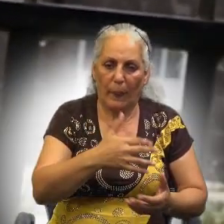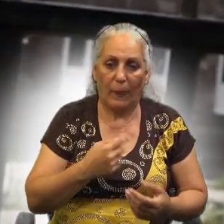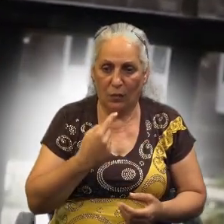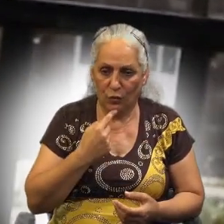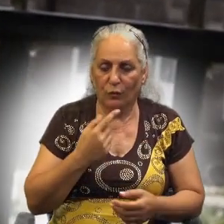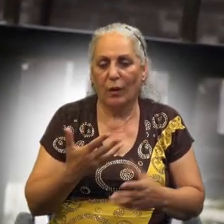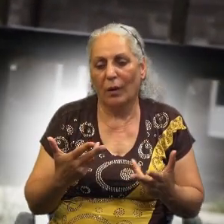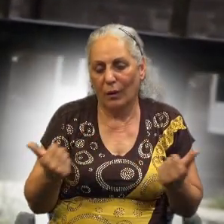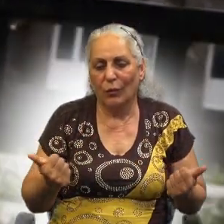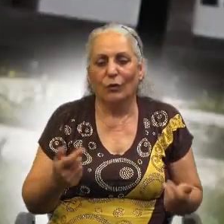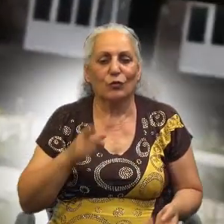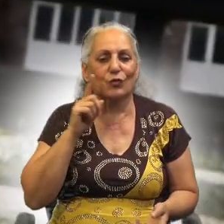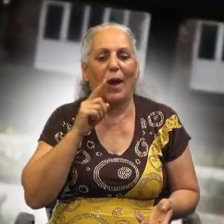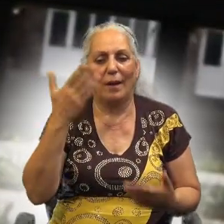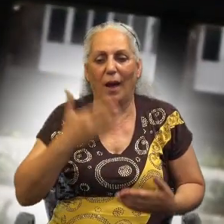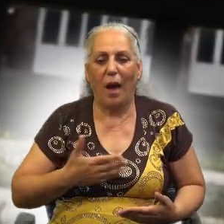Դժվար է ձեր համար։ Իհարկե, ճայլ հարց։